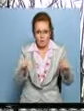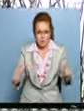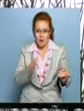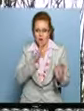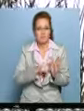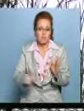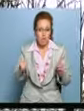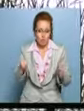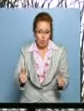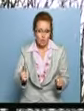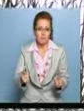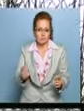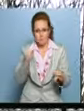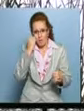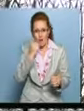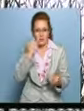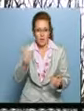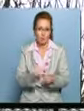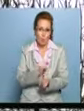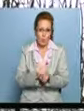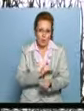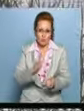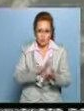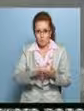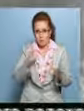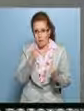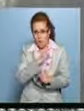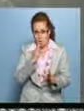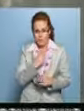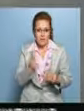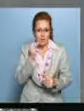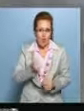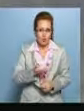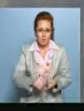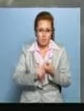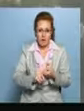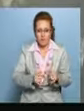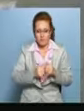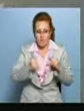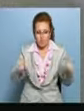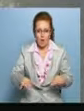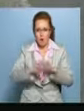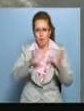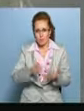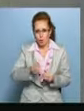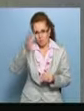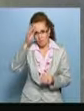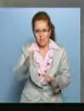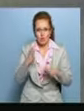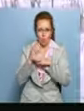способствует тёплая и сухая погода если количество бактерий ещё вырастет объём питьевой Прудовой воды сократят до 20 ку